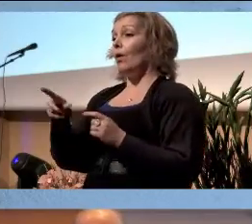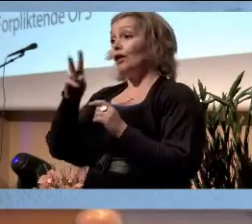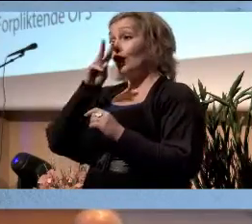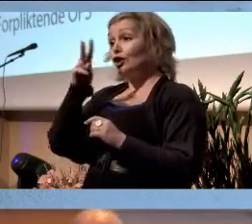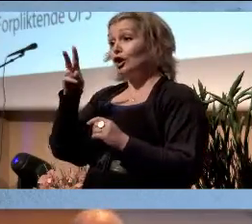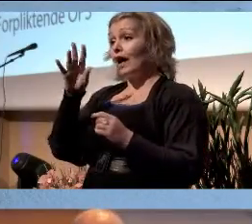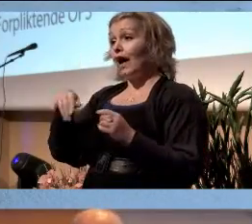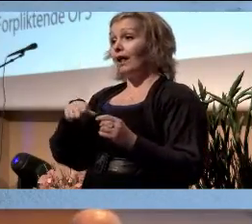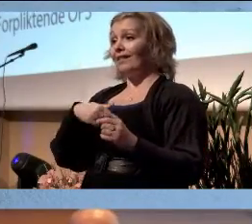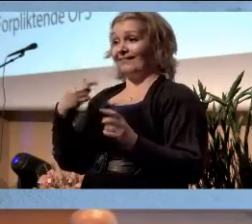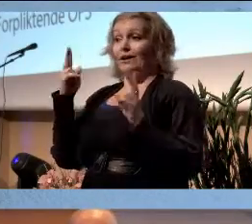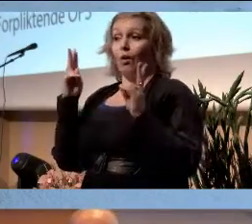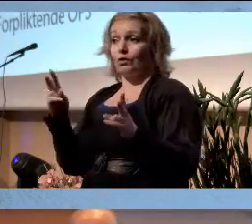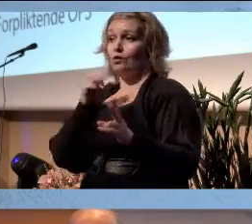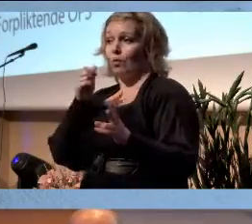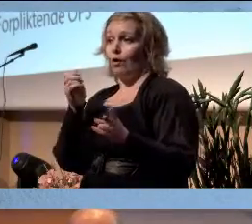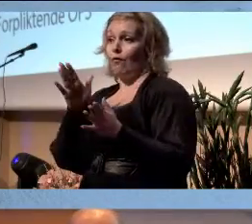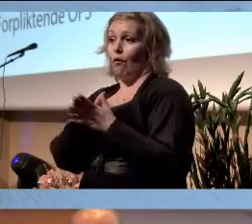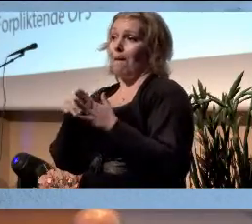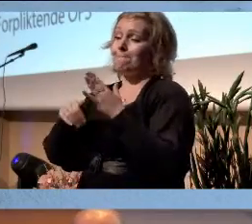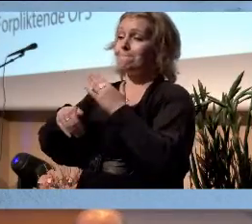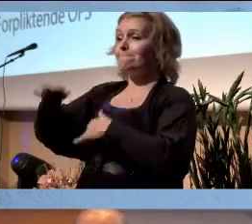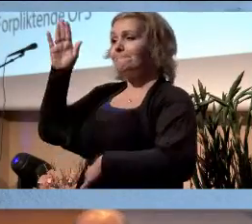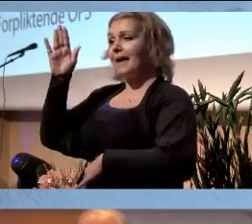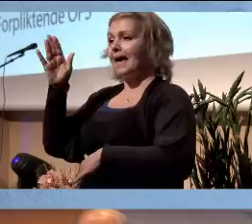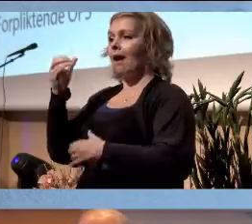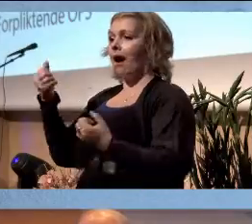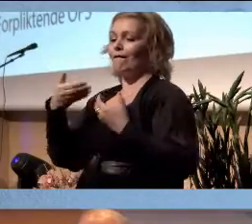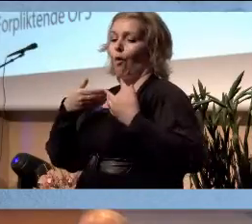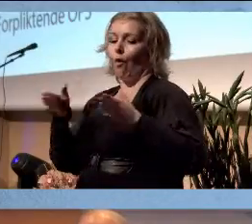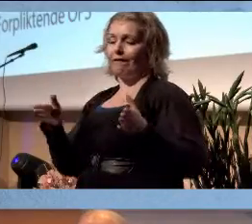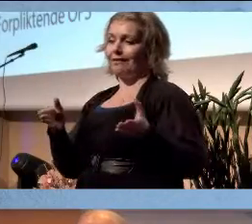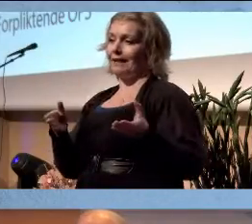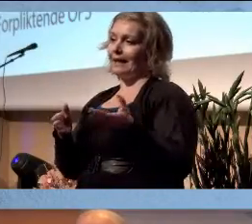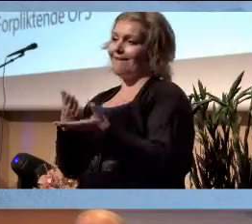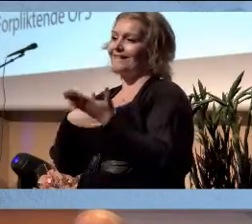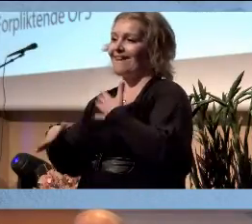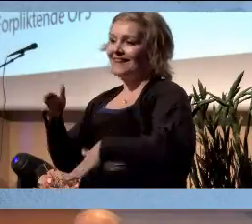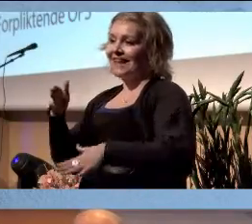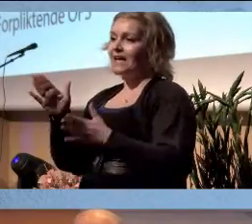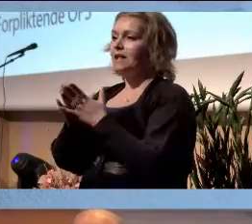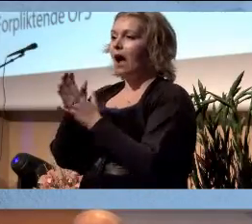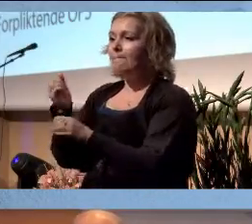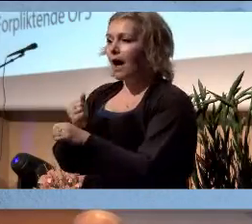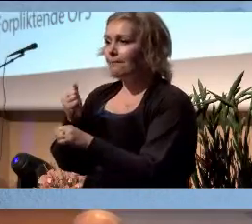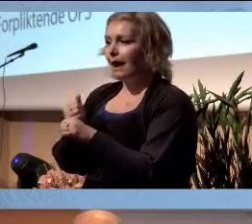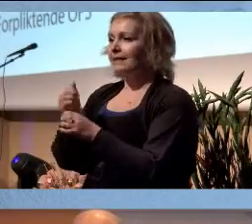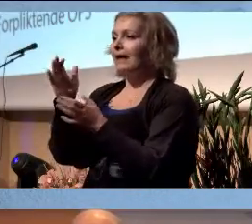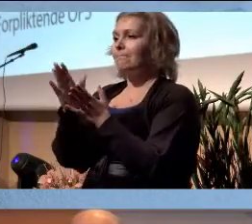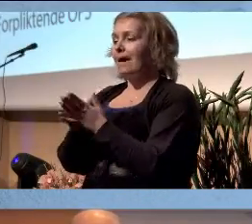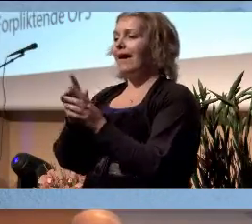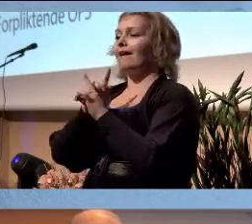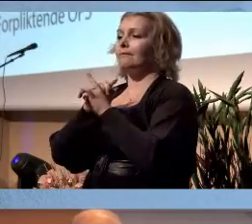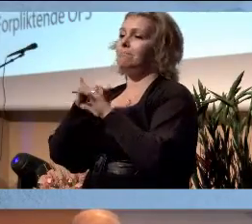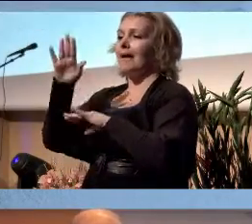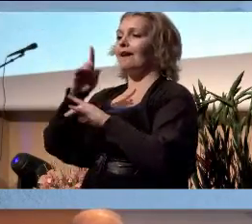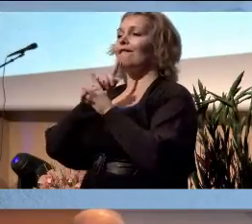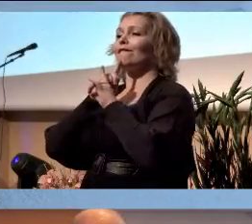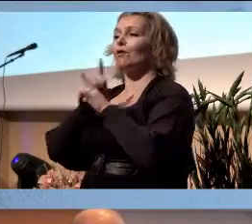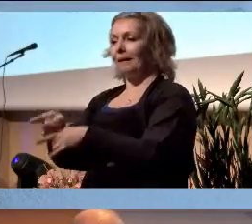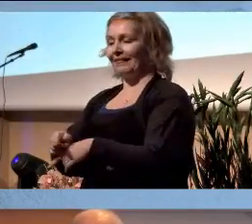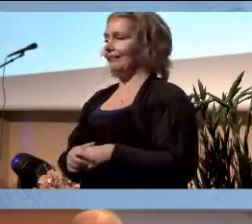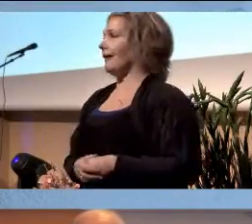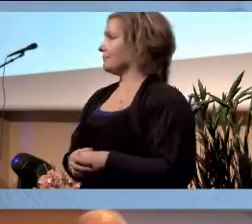nye at vi også bør få til mer av offentlig, frivillig samarbeid, mer forpliktende.